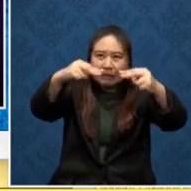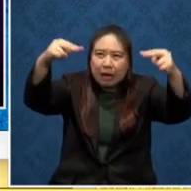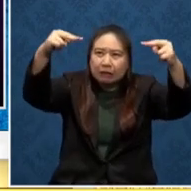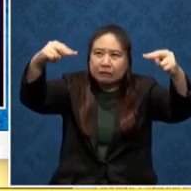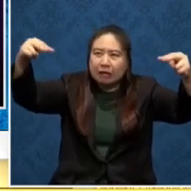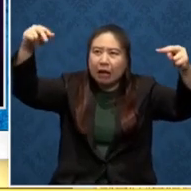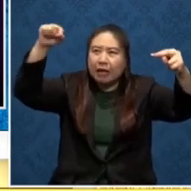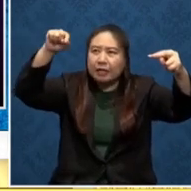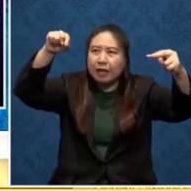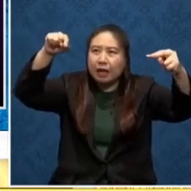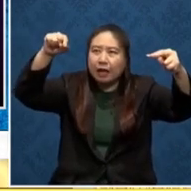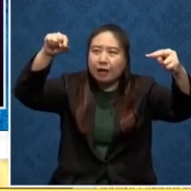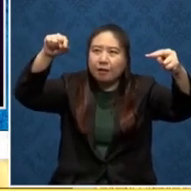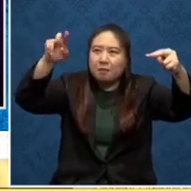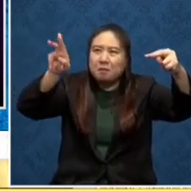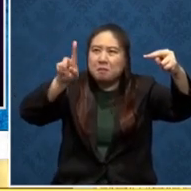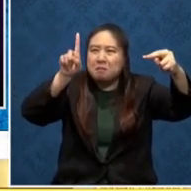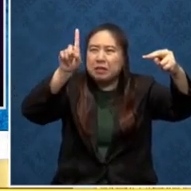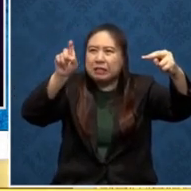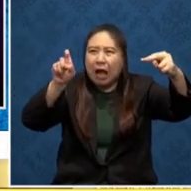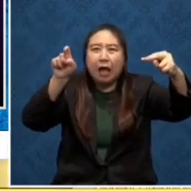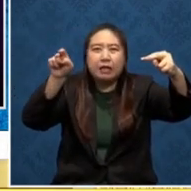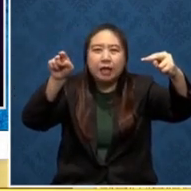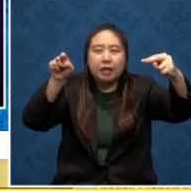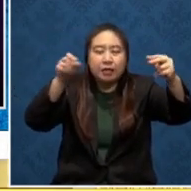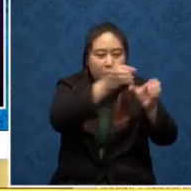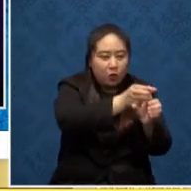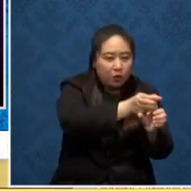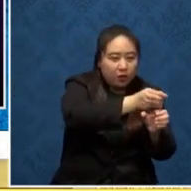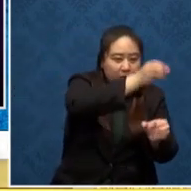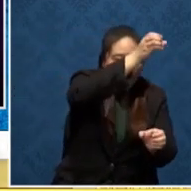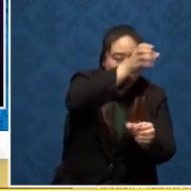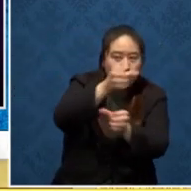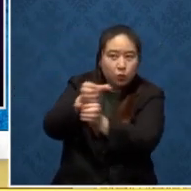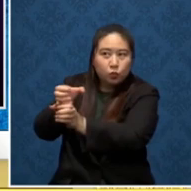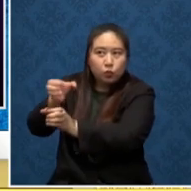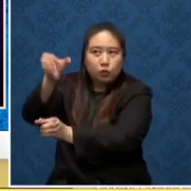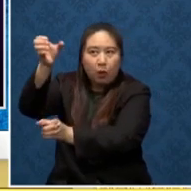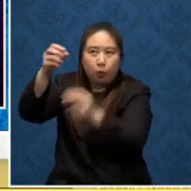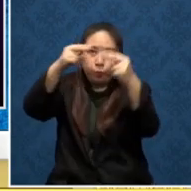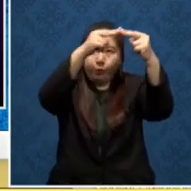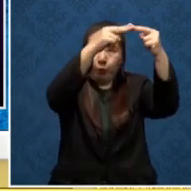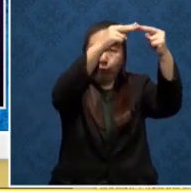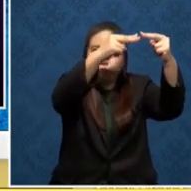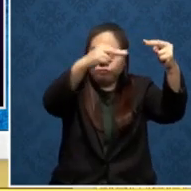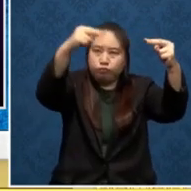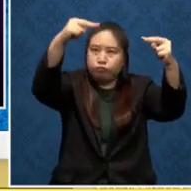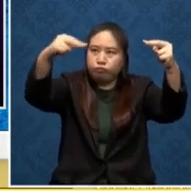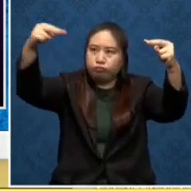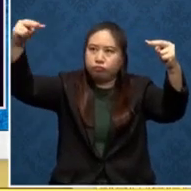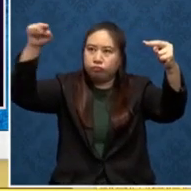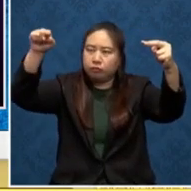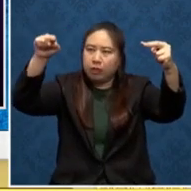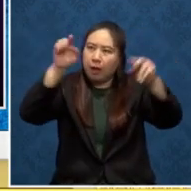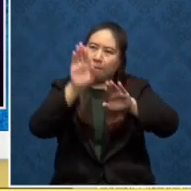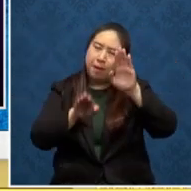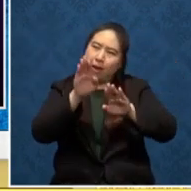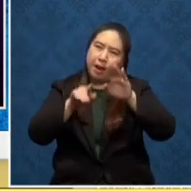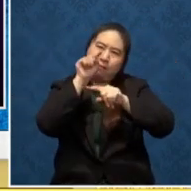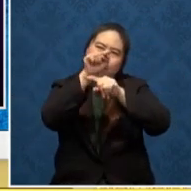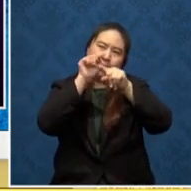นอยู่บนอากาศที่อยบสองไ้ฟ้าเราคิว่าเป็สายตายอยบนมาสัก 60%